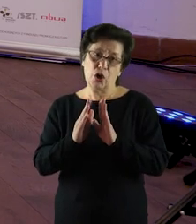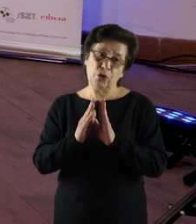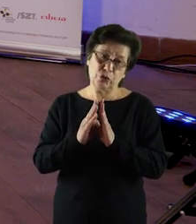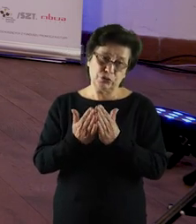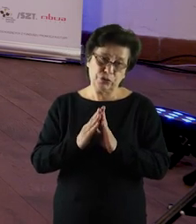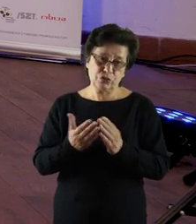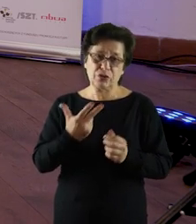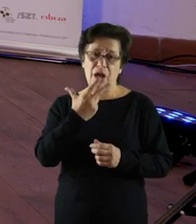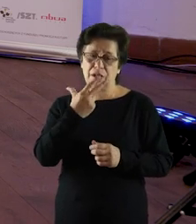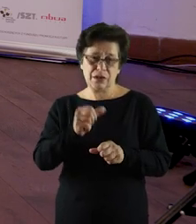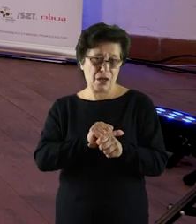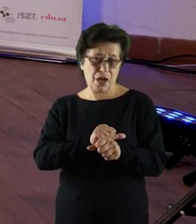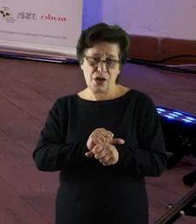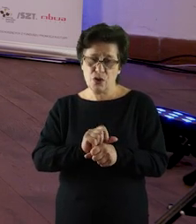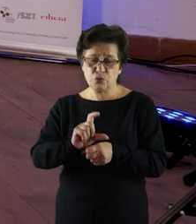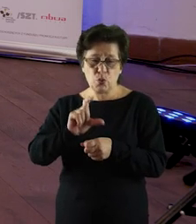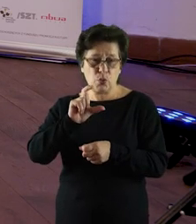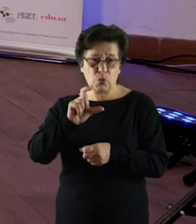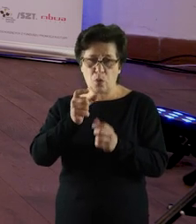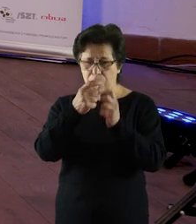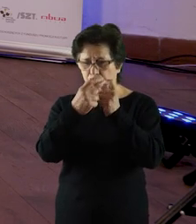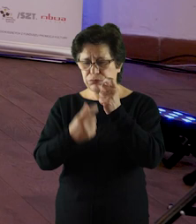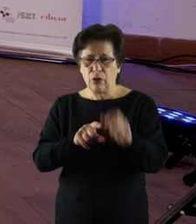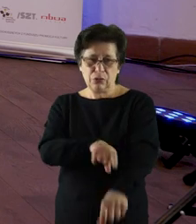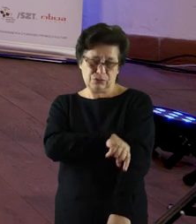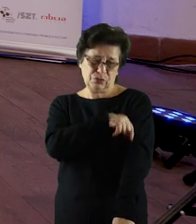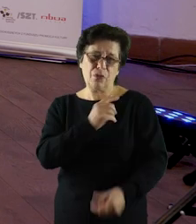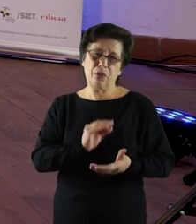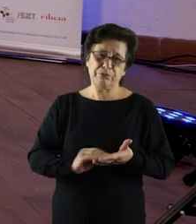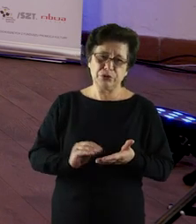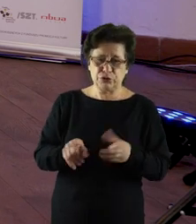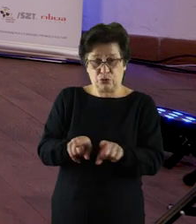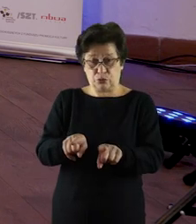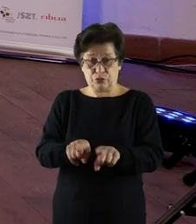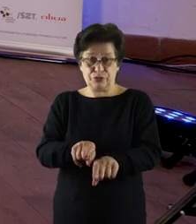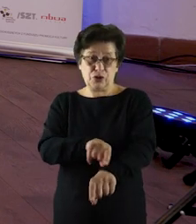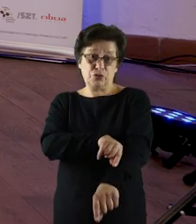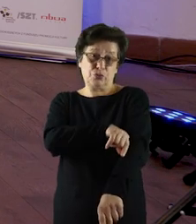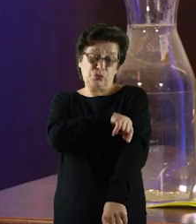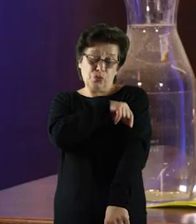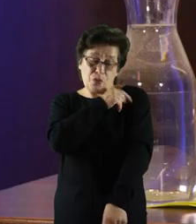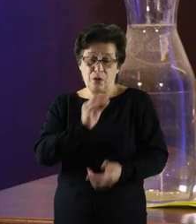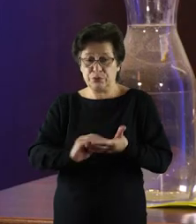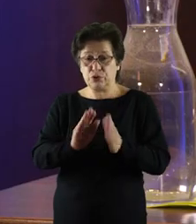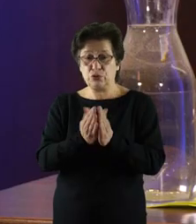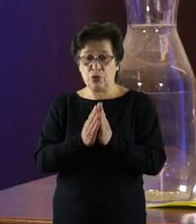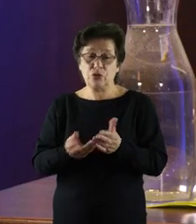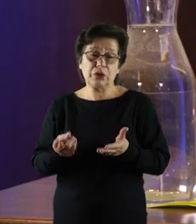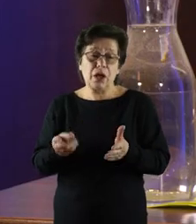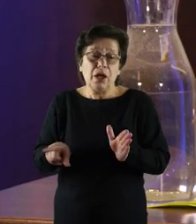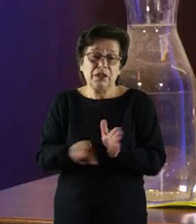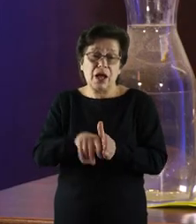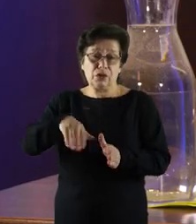choć nie jest taka gruba, również piszę długo, czasami równie długo jak powieść dla dorosłych. A to dlatego,